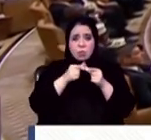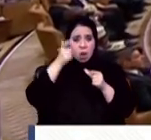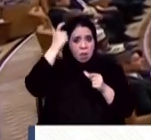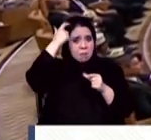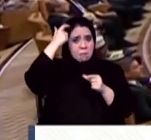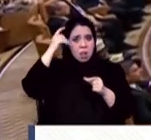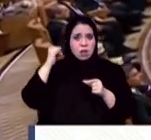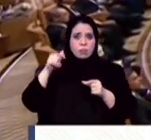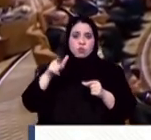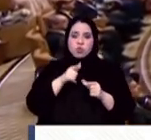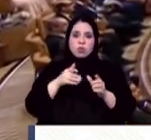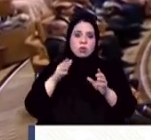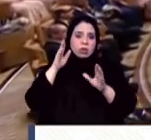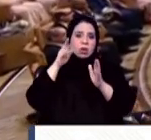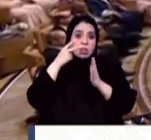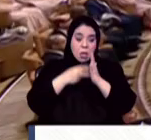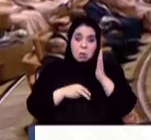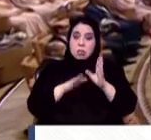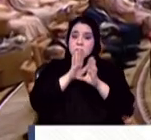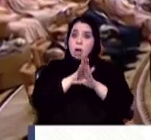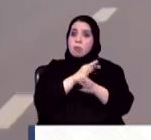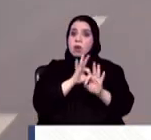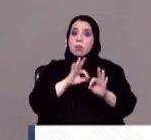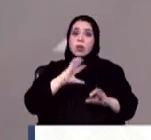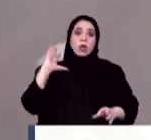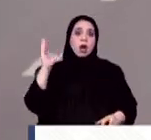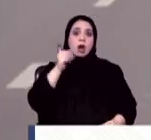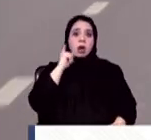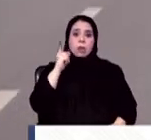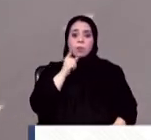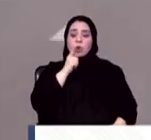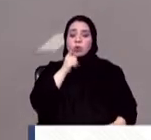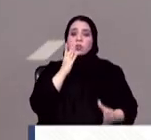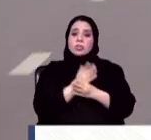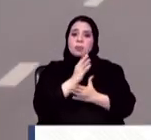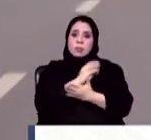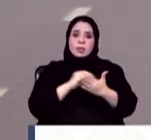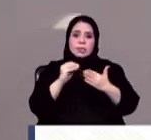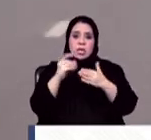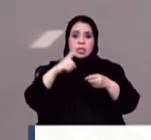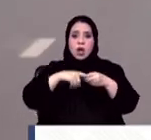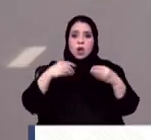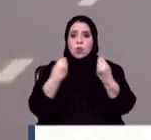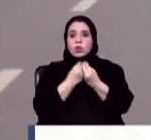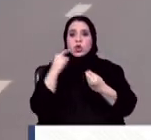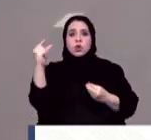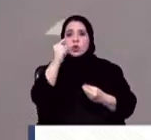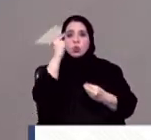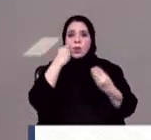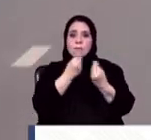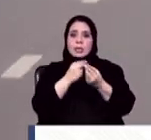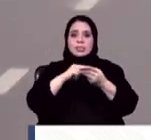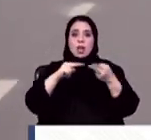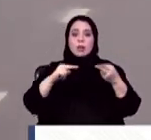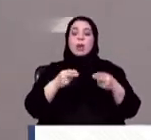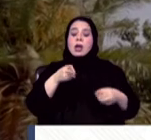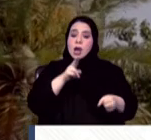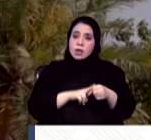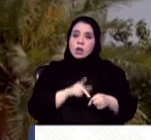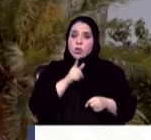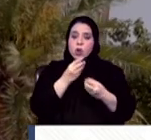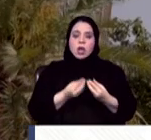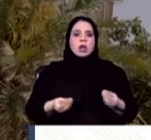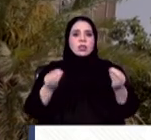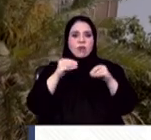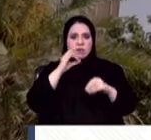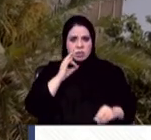وحازت على اعتماد الدول الاعضاء والتي جاءت معززه التعاون الدولي والسلام اضافه